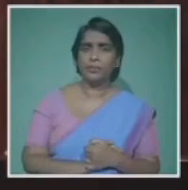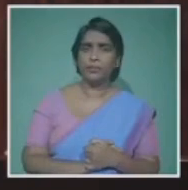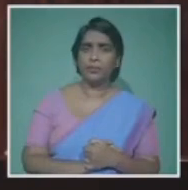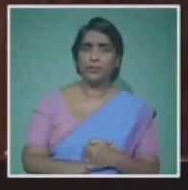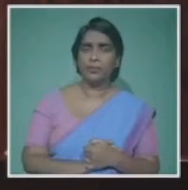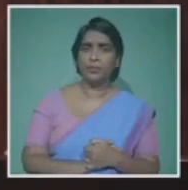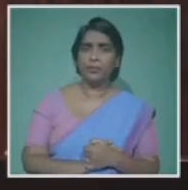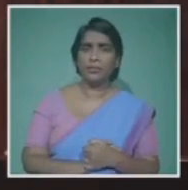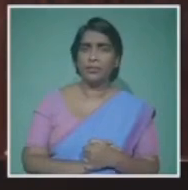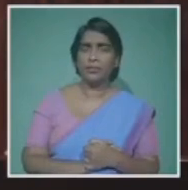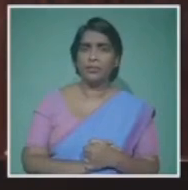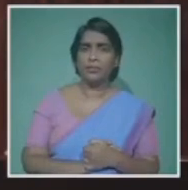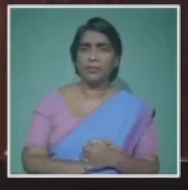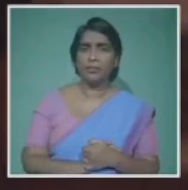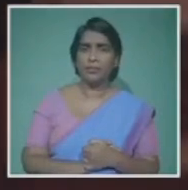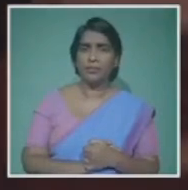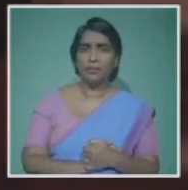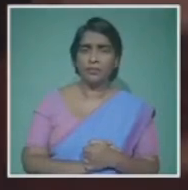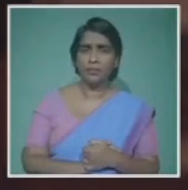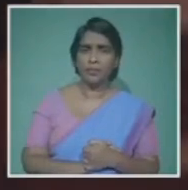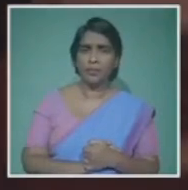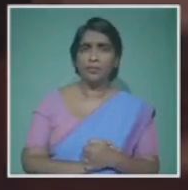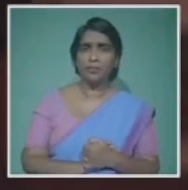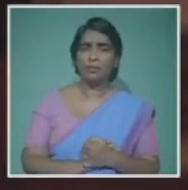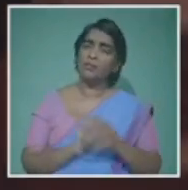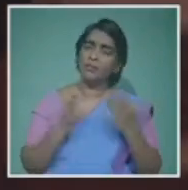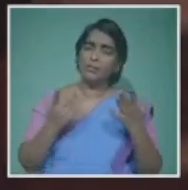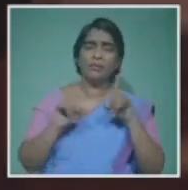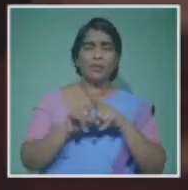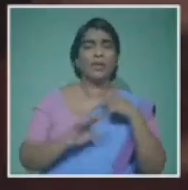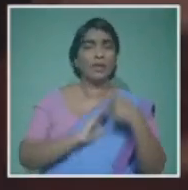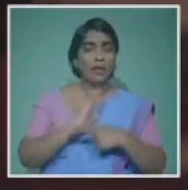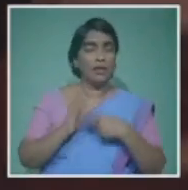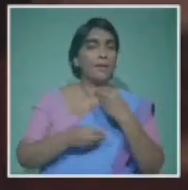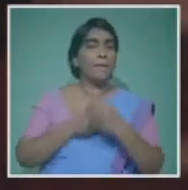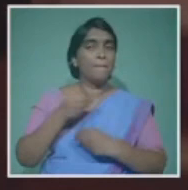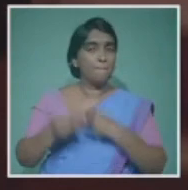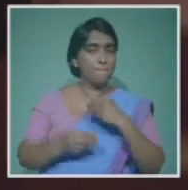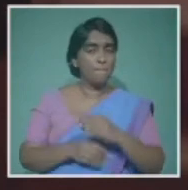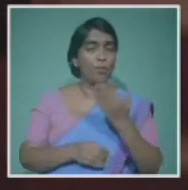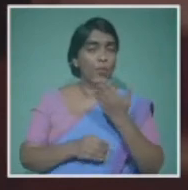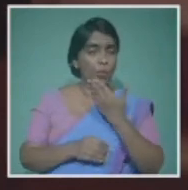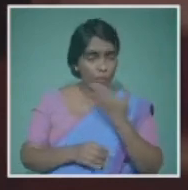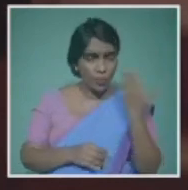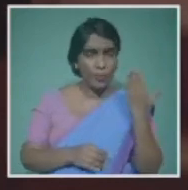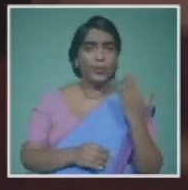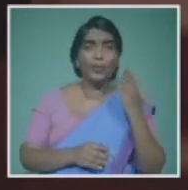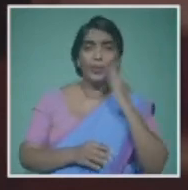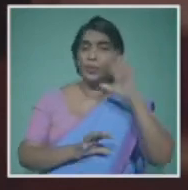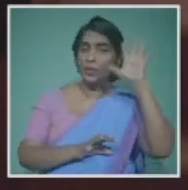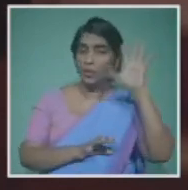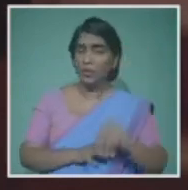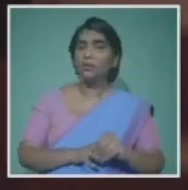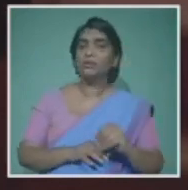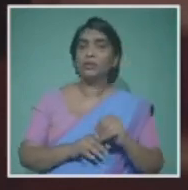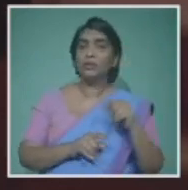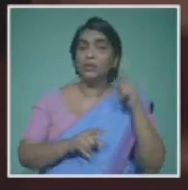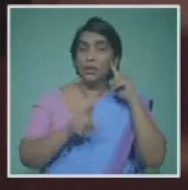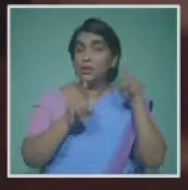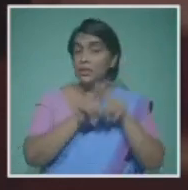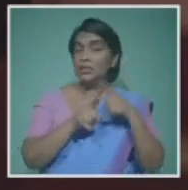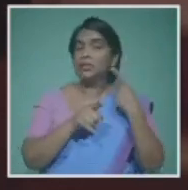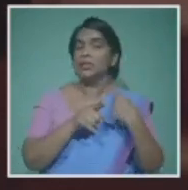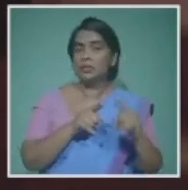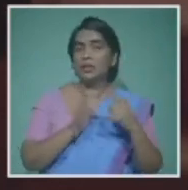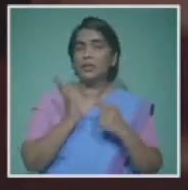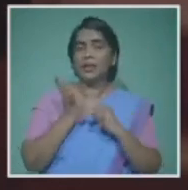Mudahlah bantu ma utara aja, na. Point apa dekat tiada lagi lah. Kuhama unat, Lanka ini nisbah dengan kerana puluang, pitratin kerana adesinya anpandah